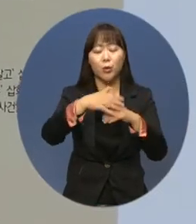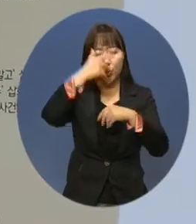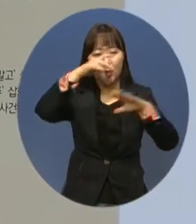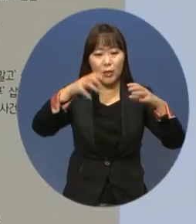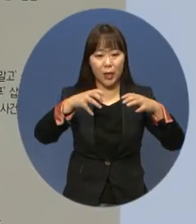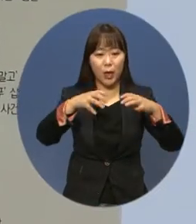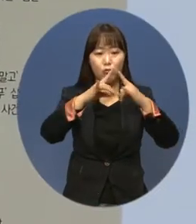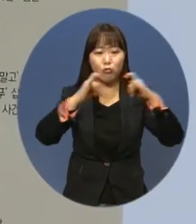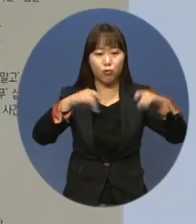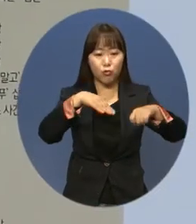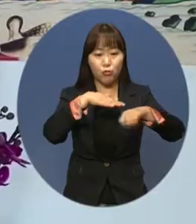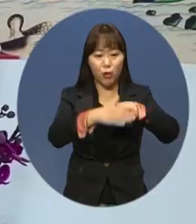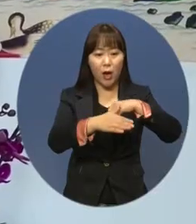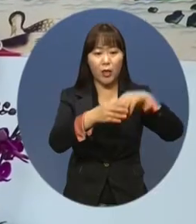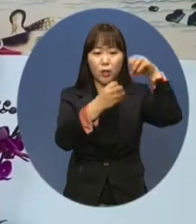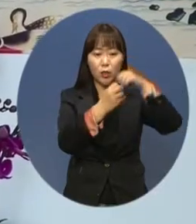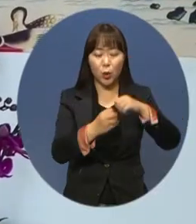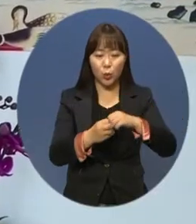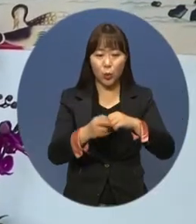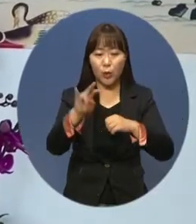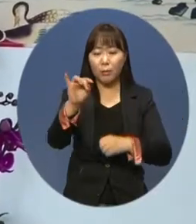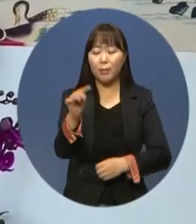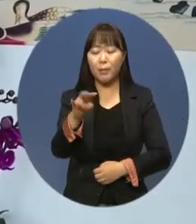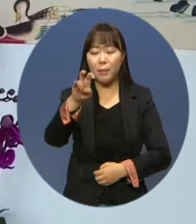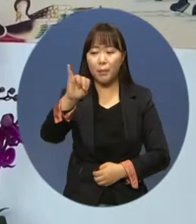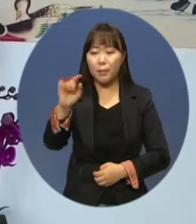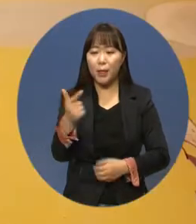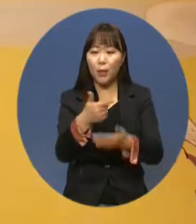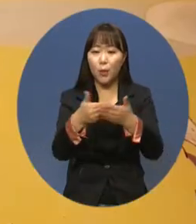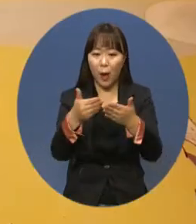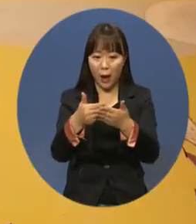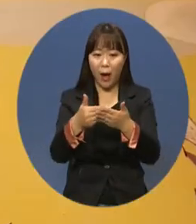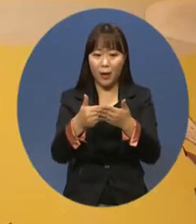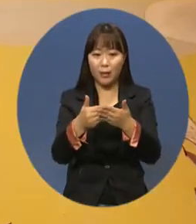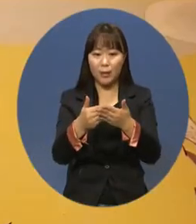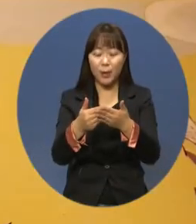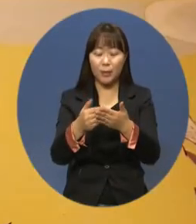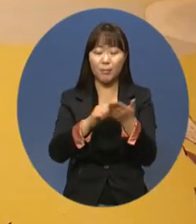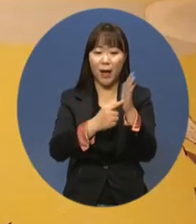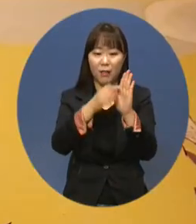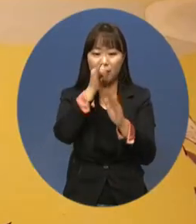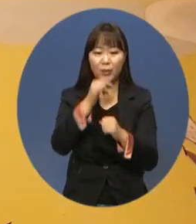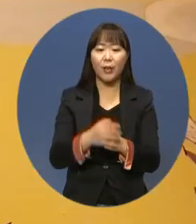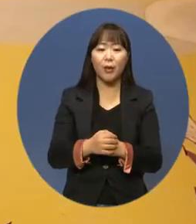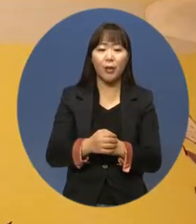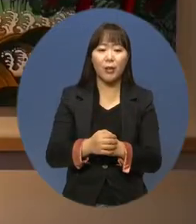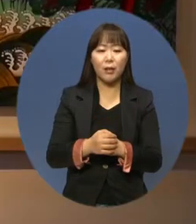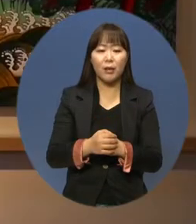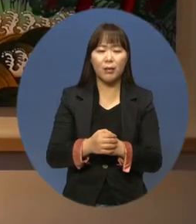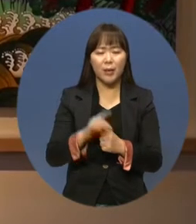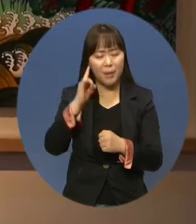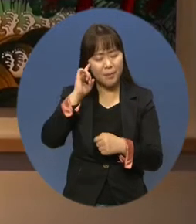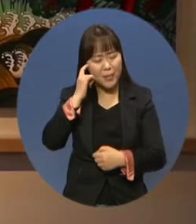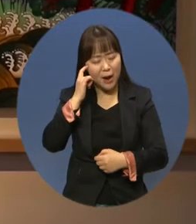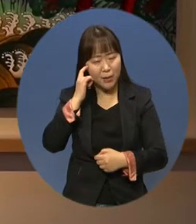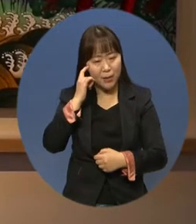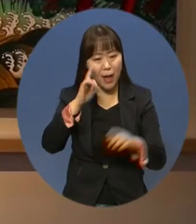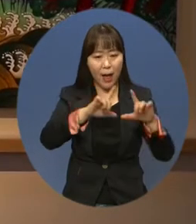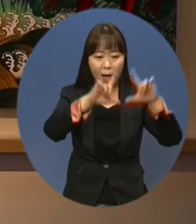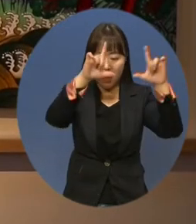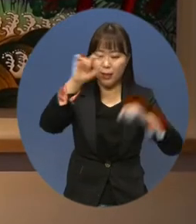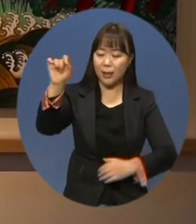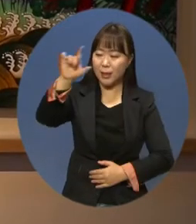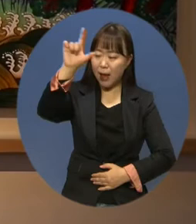궁중화 전통민화 재현전이 열리고 있습니다. 이번 전시회는 심혈을 기울여 태양과